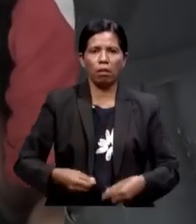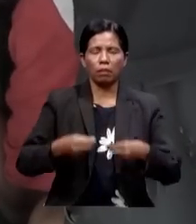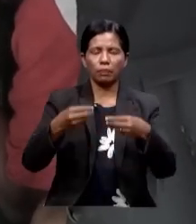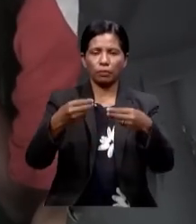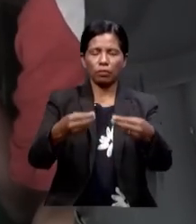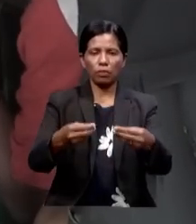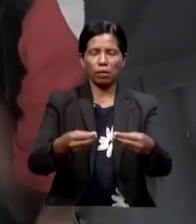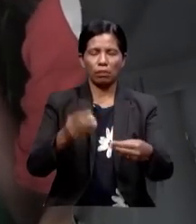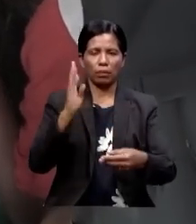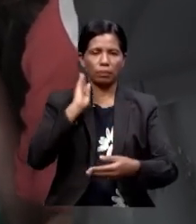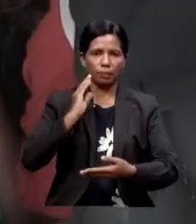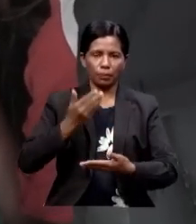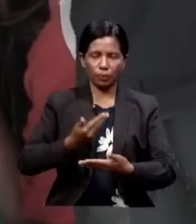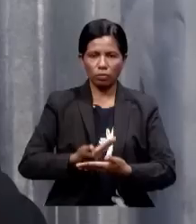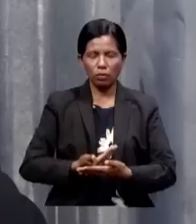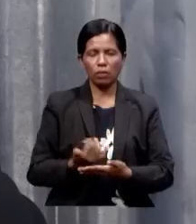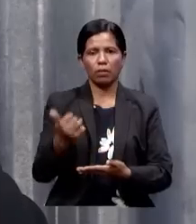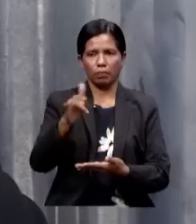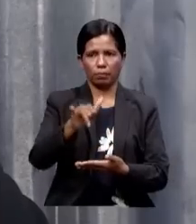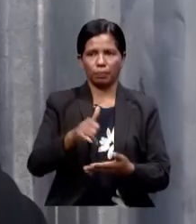faluk ne ne wan sira